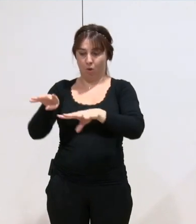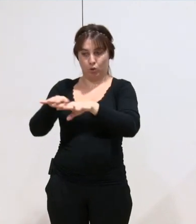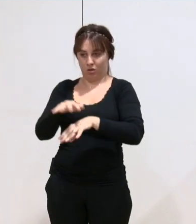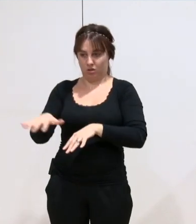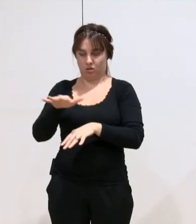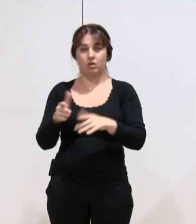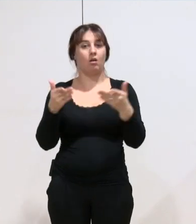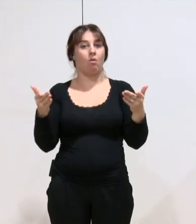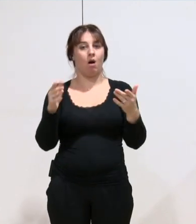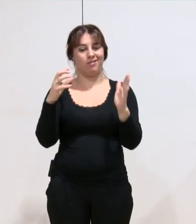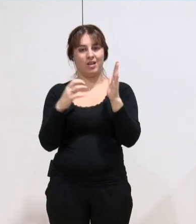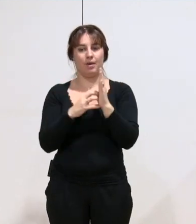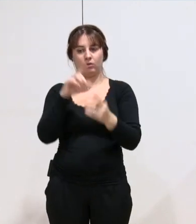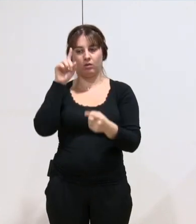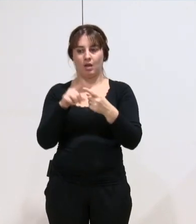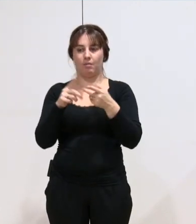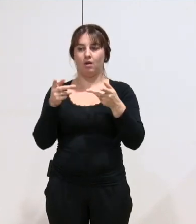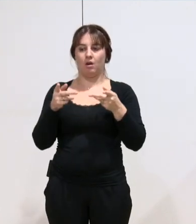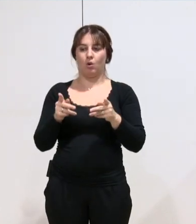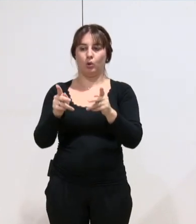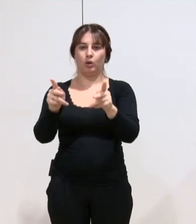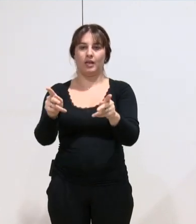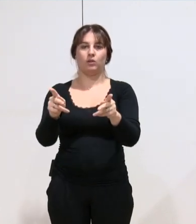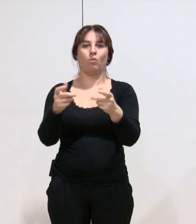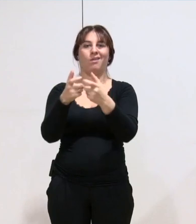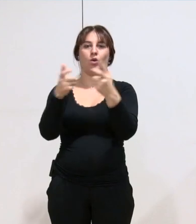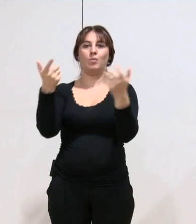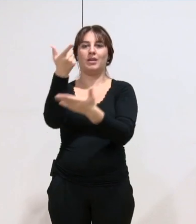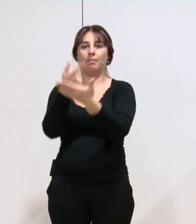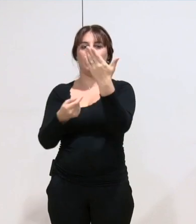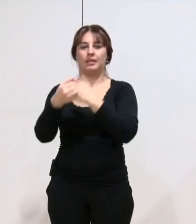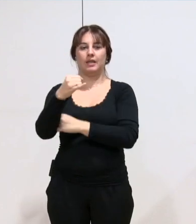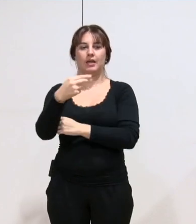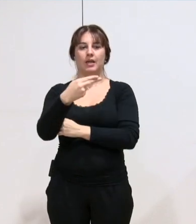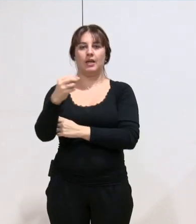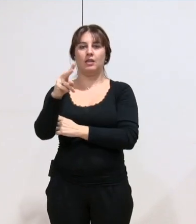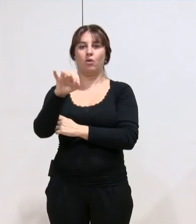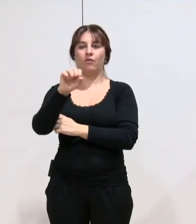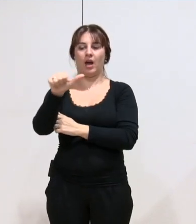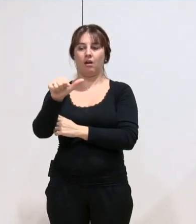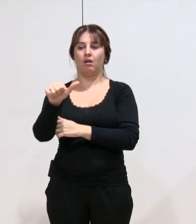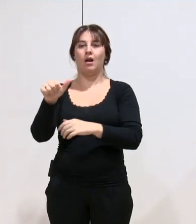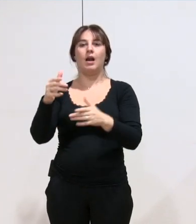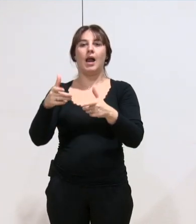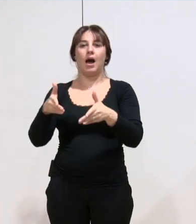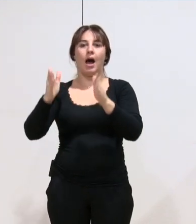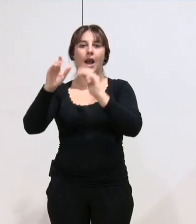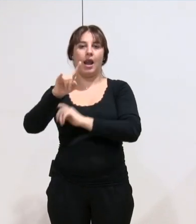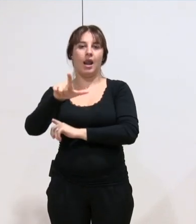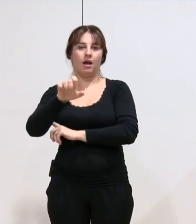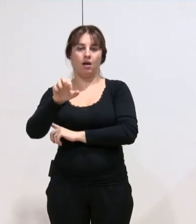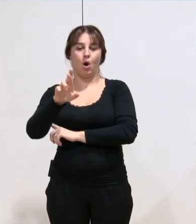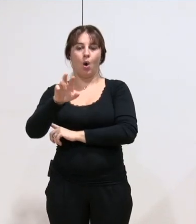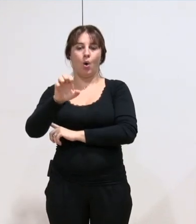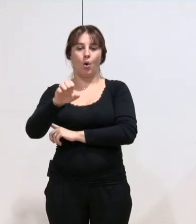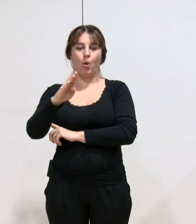des autorisations pour la société d'économie mixte Innovia de céder la halle rebattée. Et donc, monsieur Cazenave,